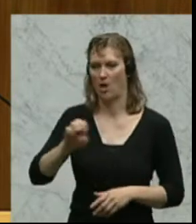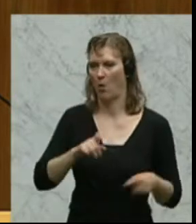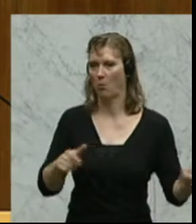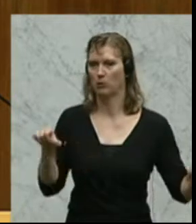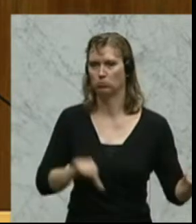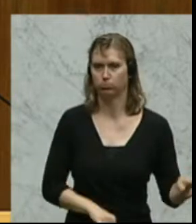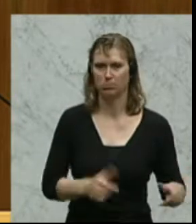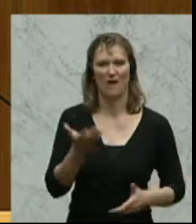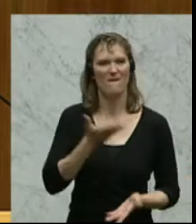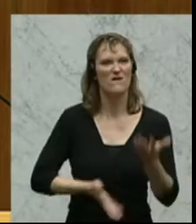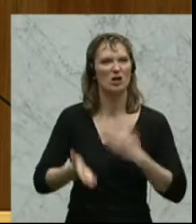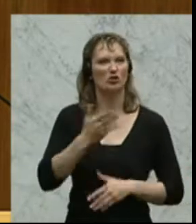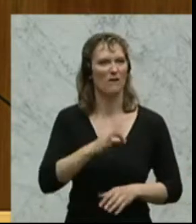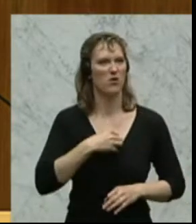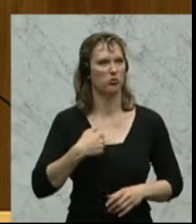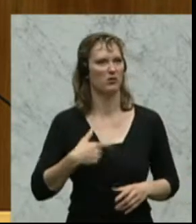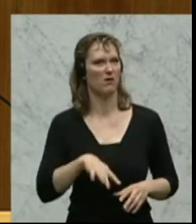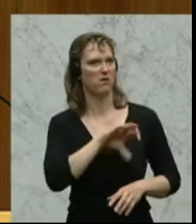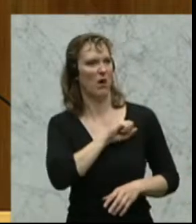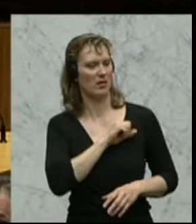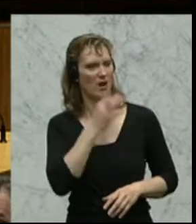für ein Vorbild für uns sein?